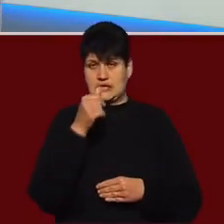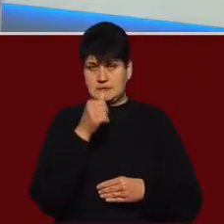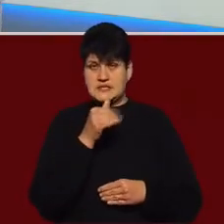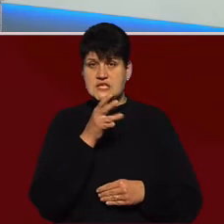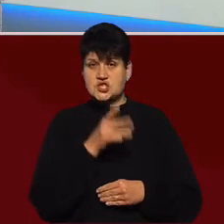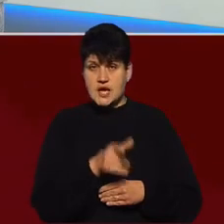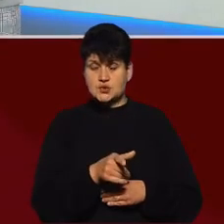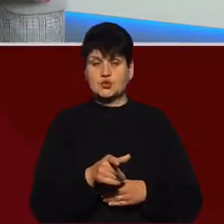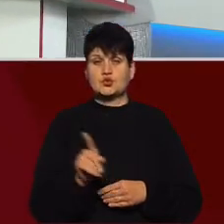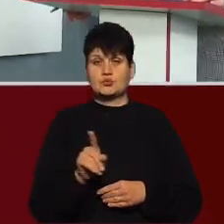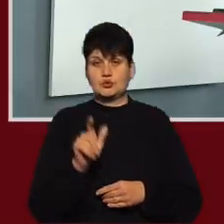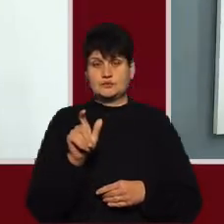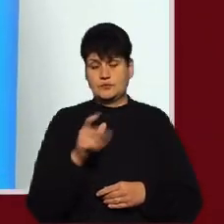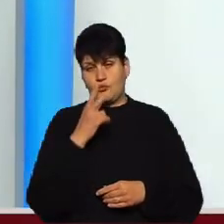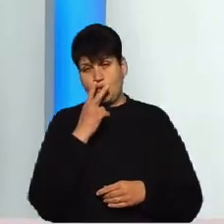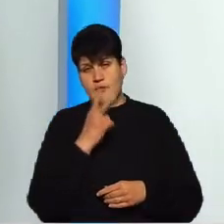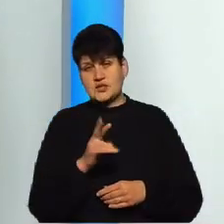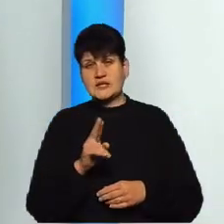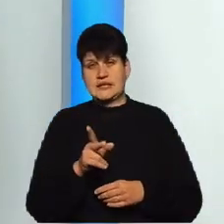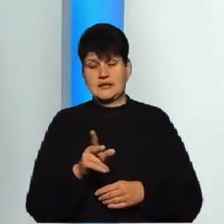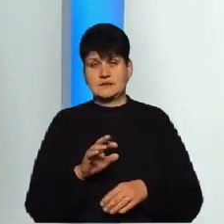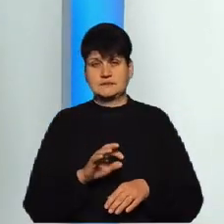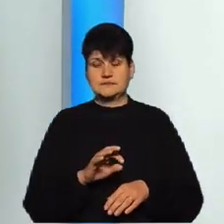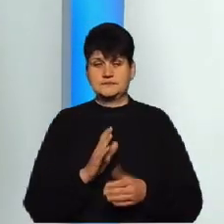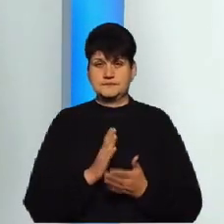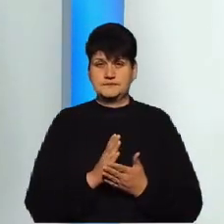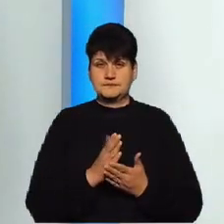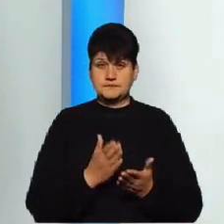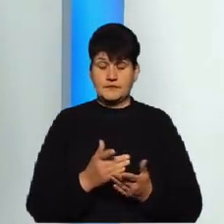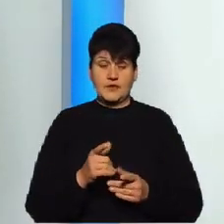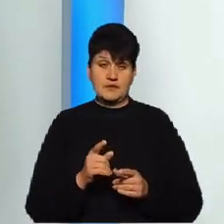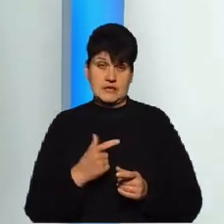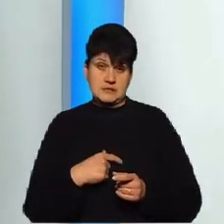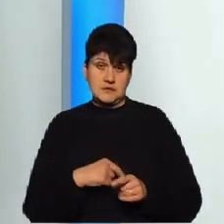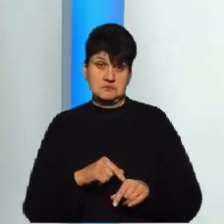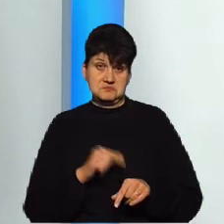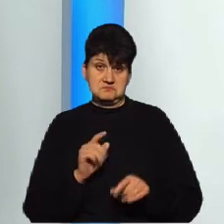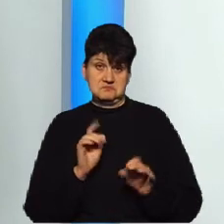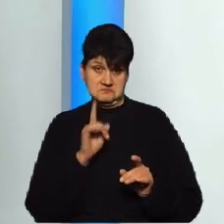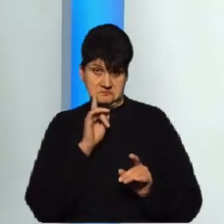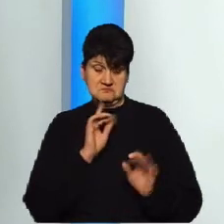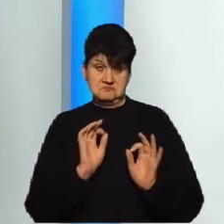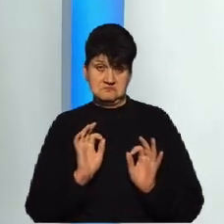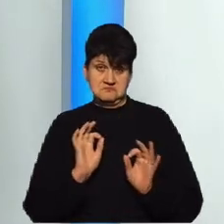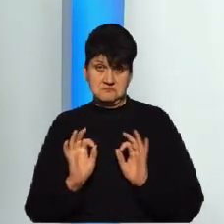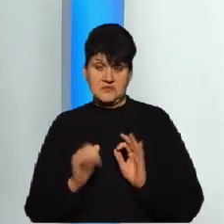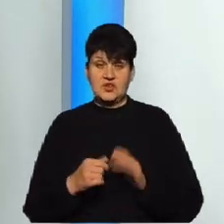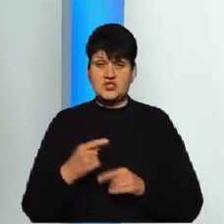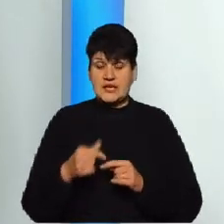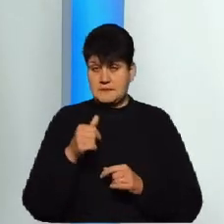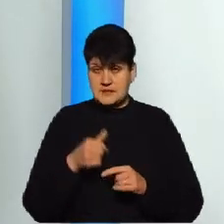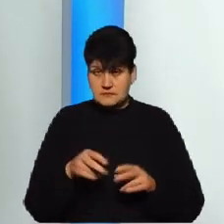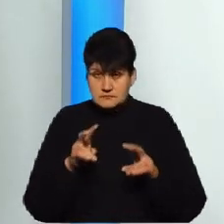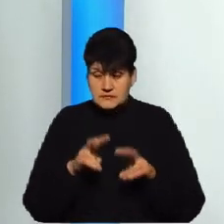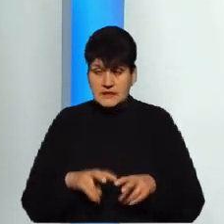щоб побачити, як він її переносить. Якщо він себе комфортно на ній почуває, ми через місяць дообстежуємося, дивимося на